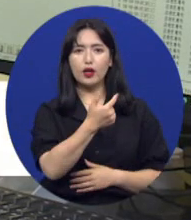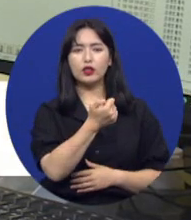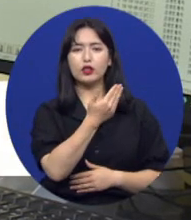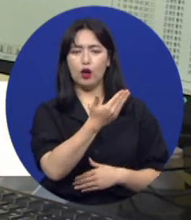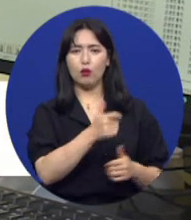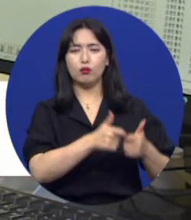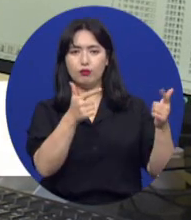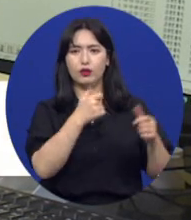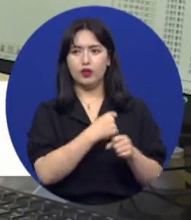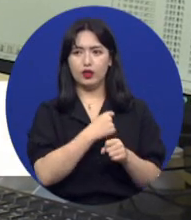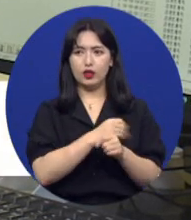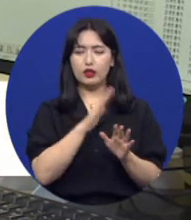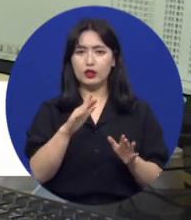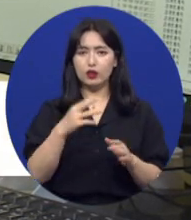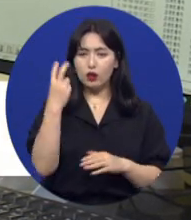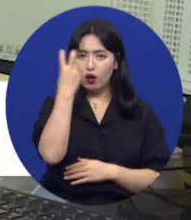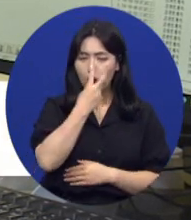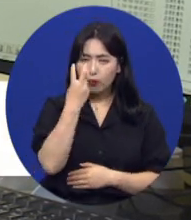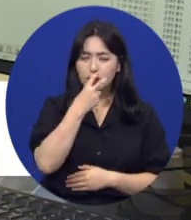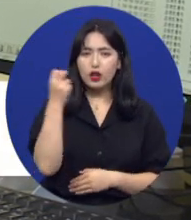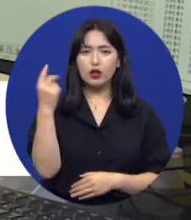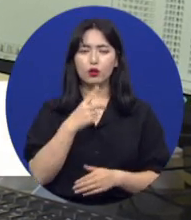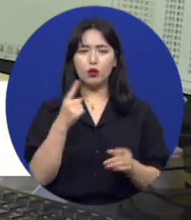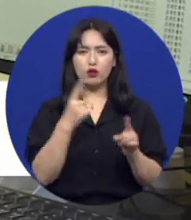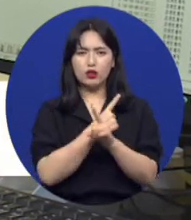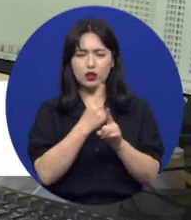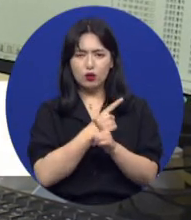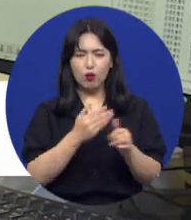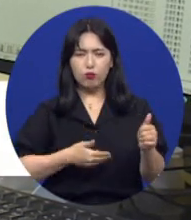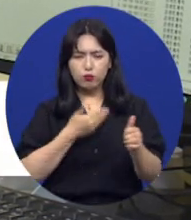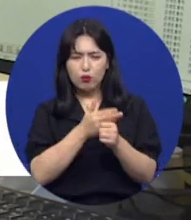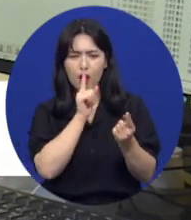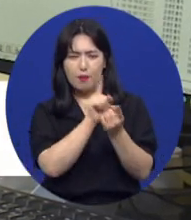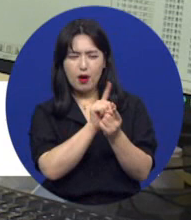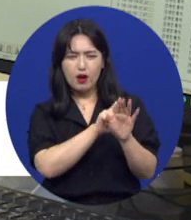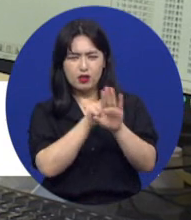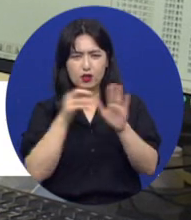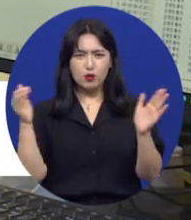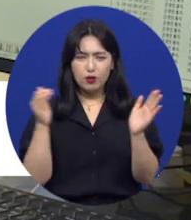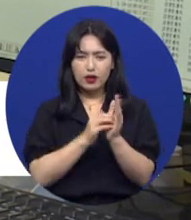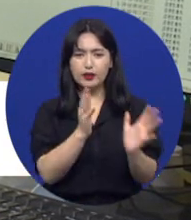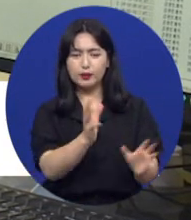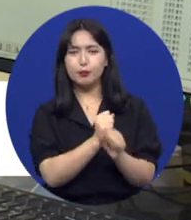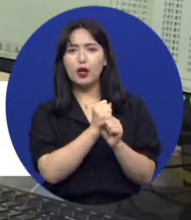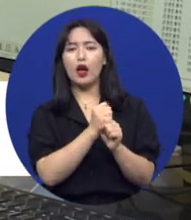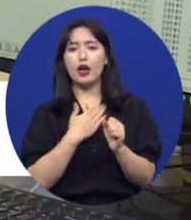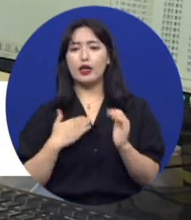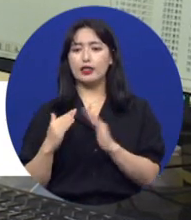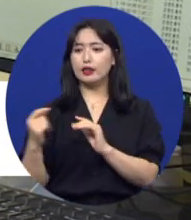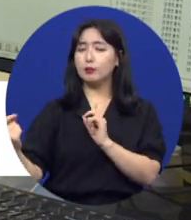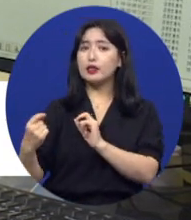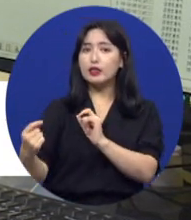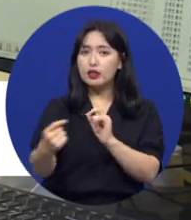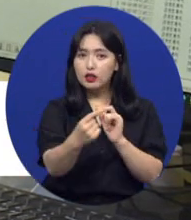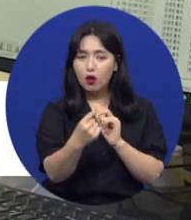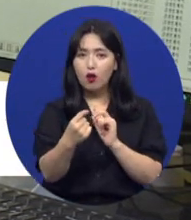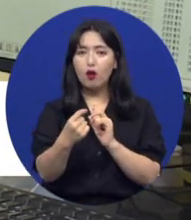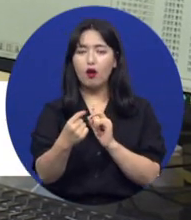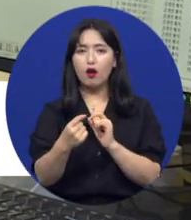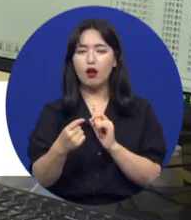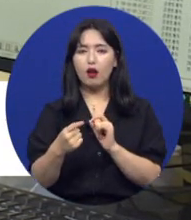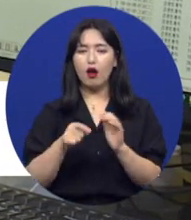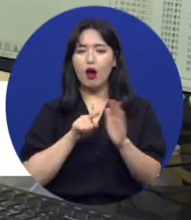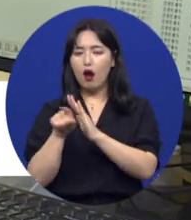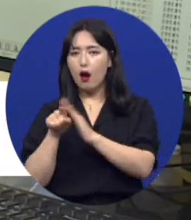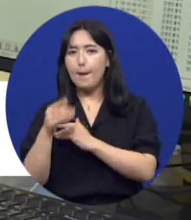검사에서 처방 그리고 대면 진료 까지 원스톱으로 집 근처에 의료기관에서 이제 안 하게